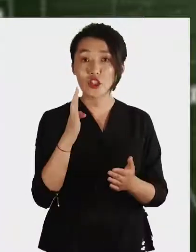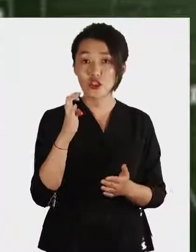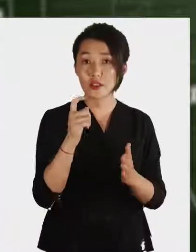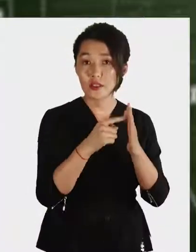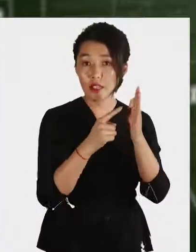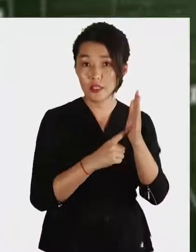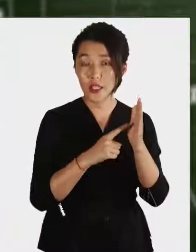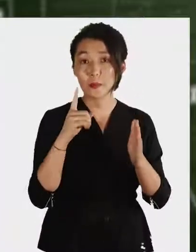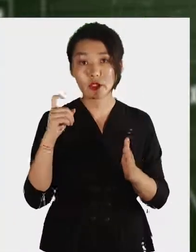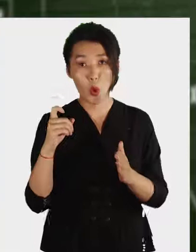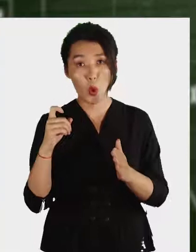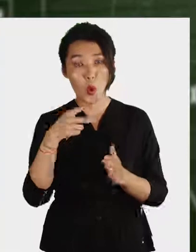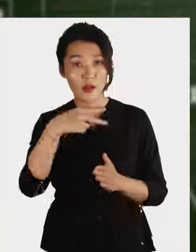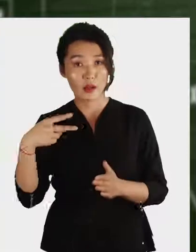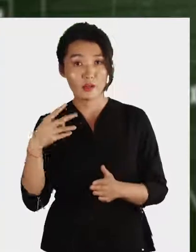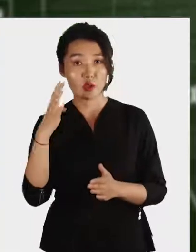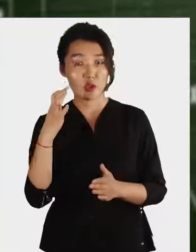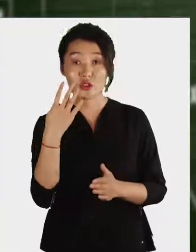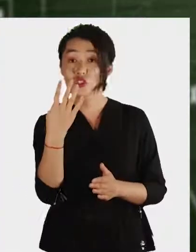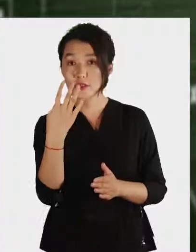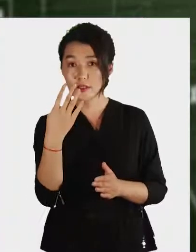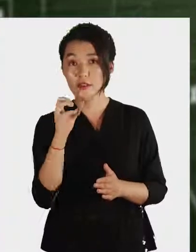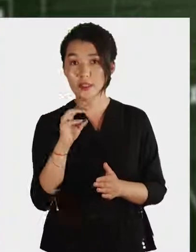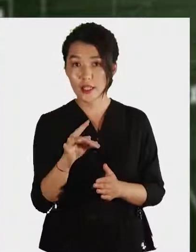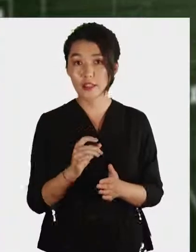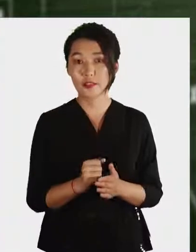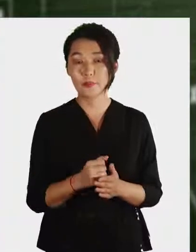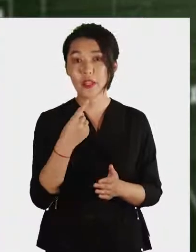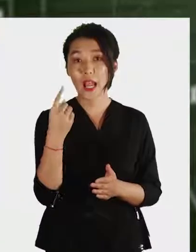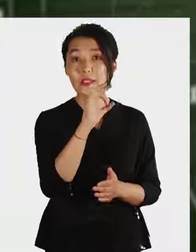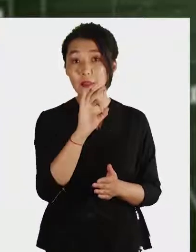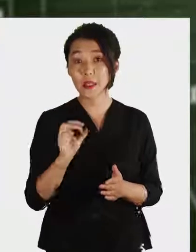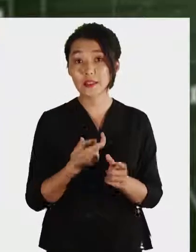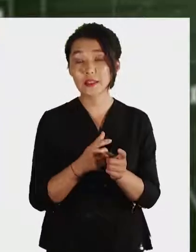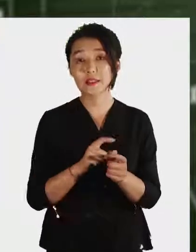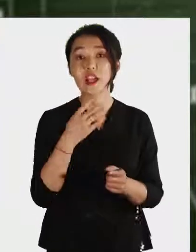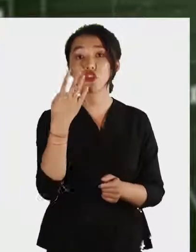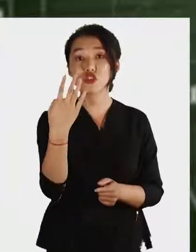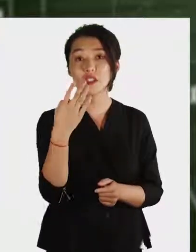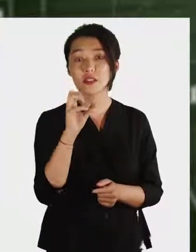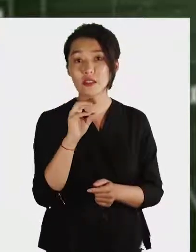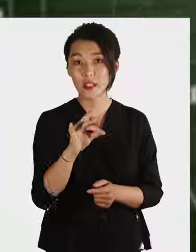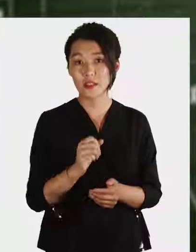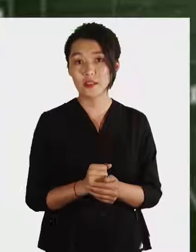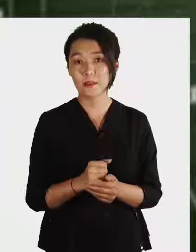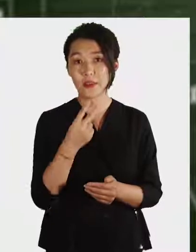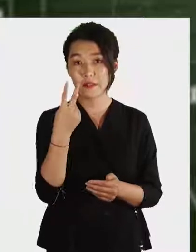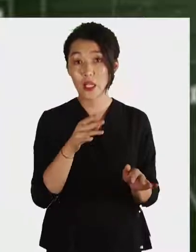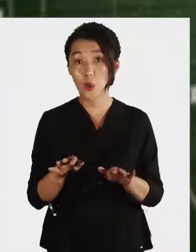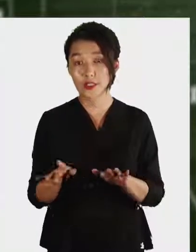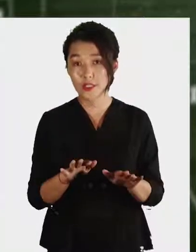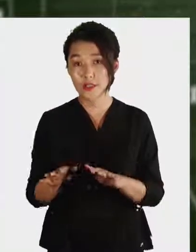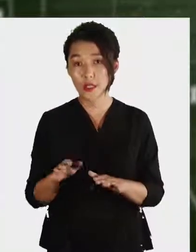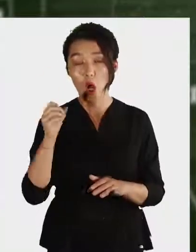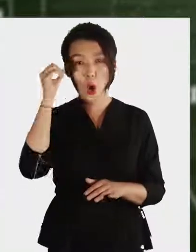делим на 100 равно 4 страницы. 1% – это 4 страницы. Второе действие.